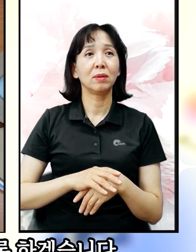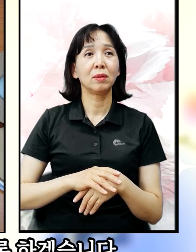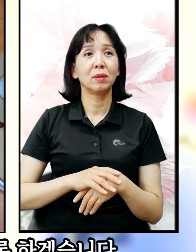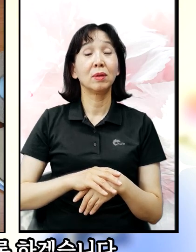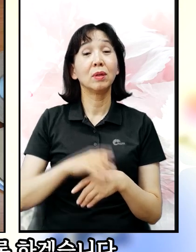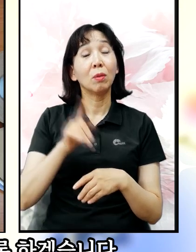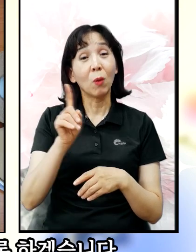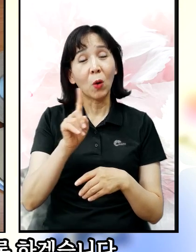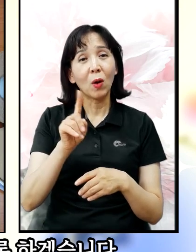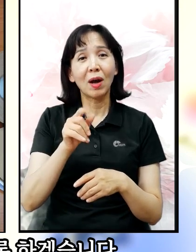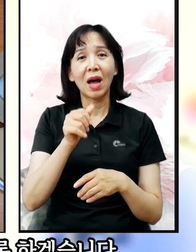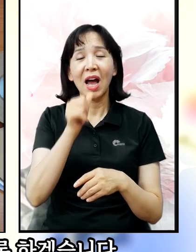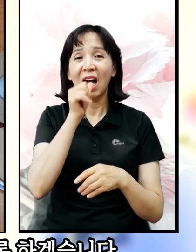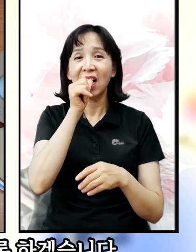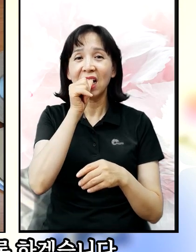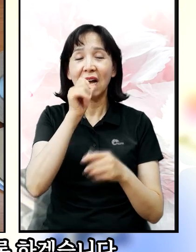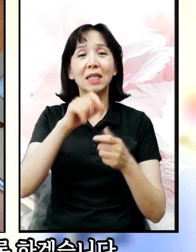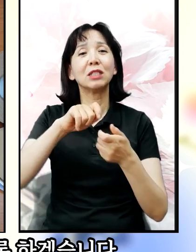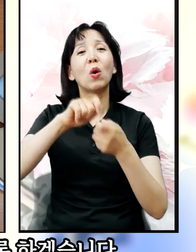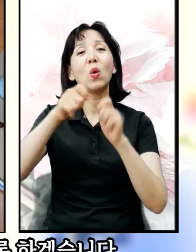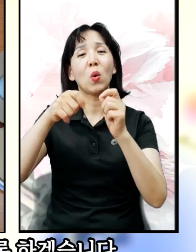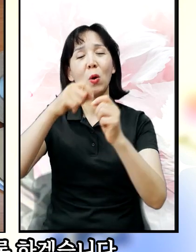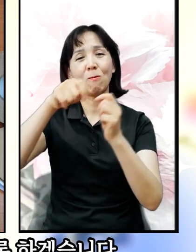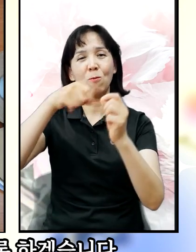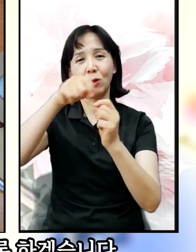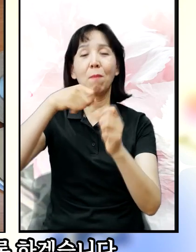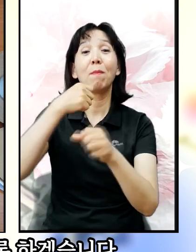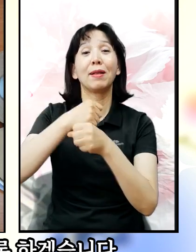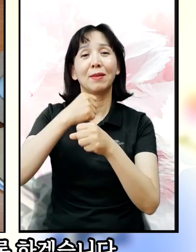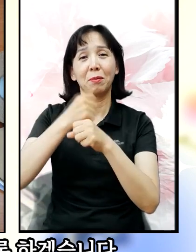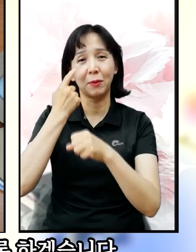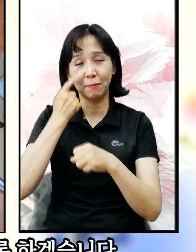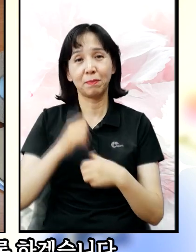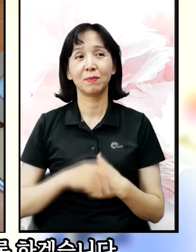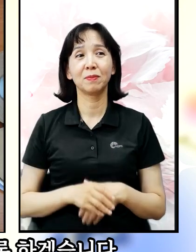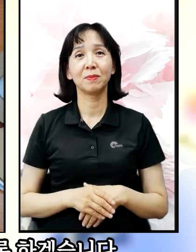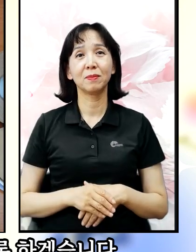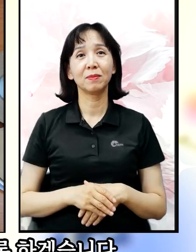이 부분은 철사로 고정을 시켜 보도록 하겠습니다.